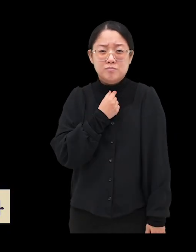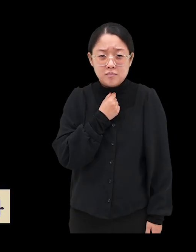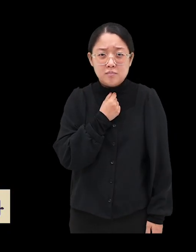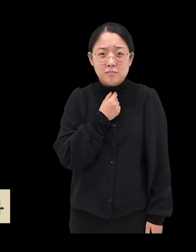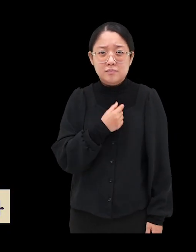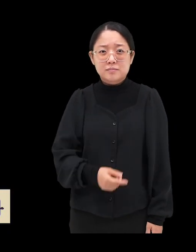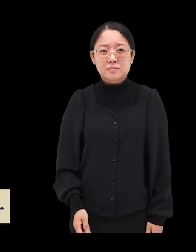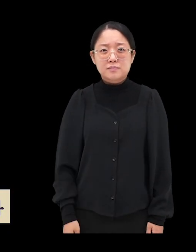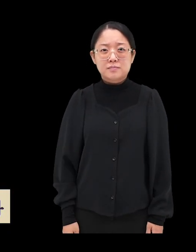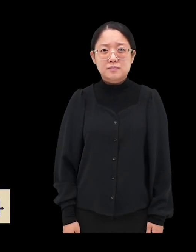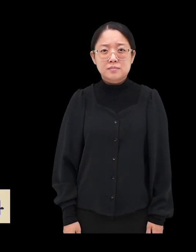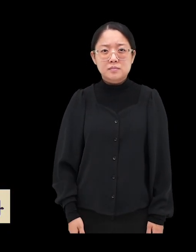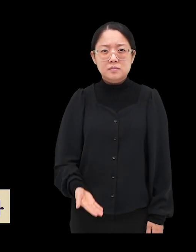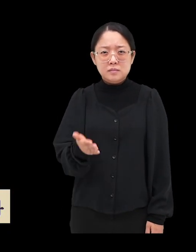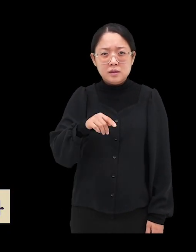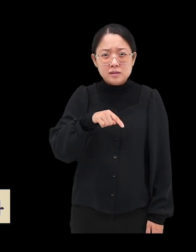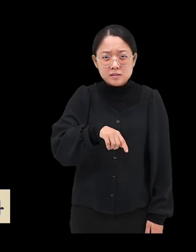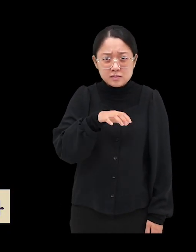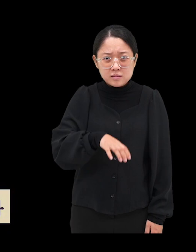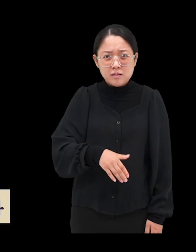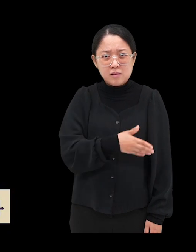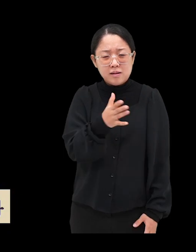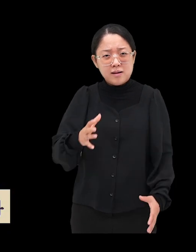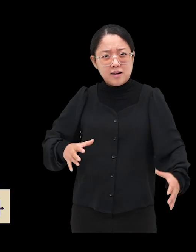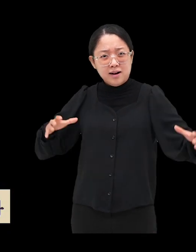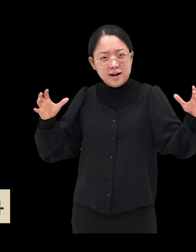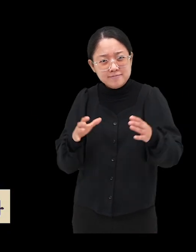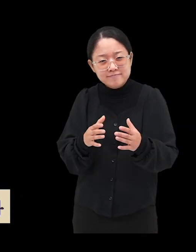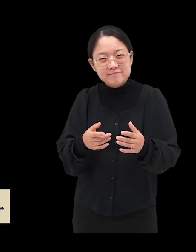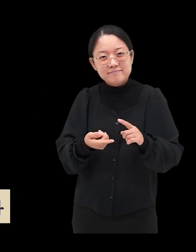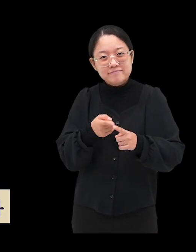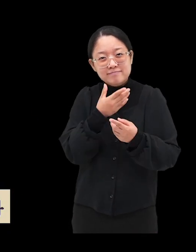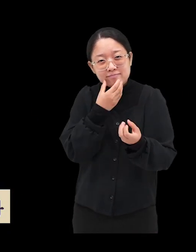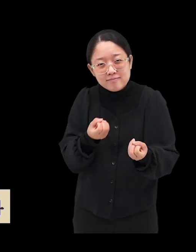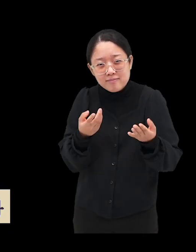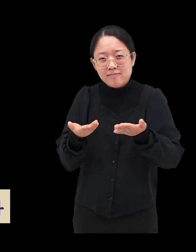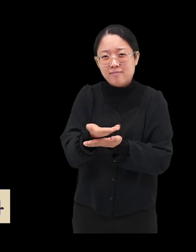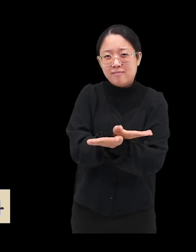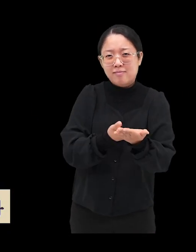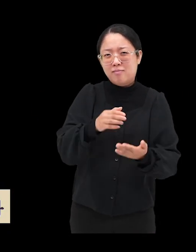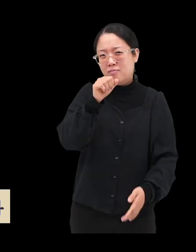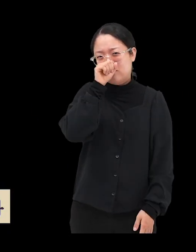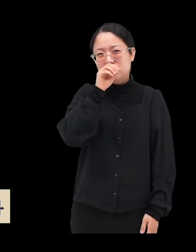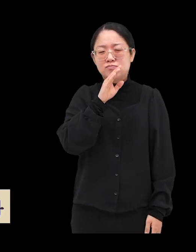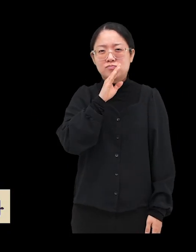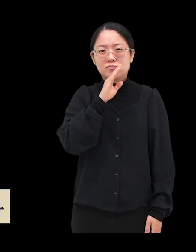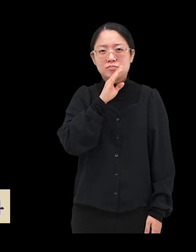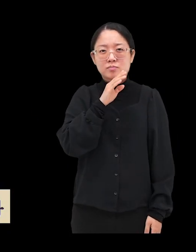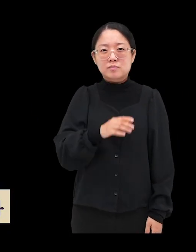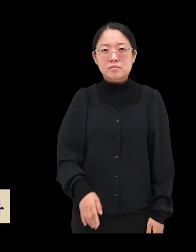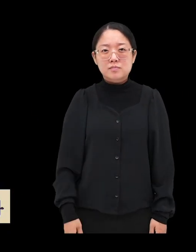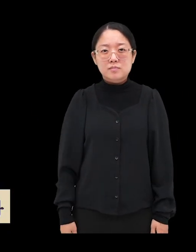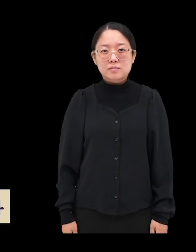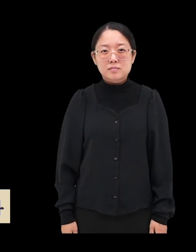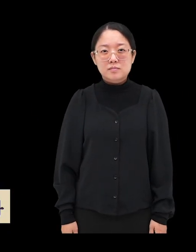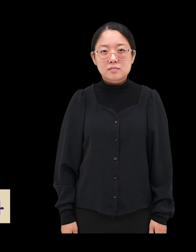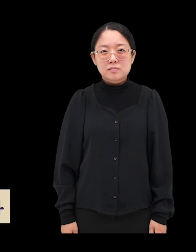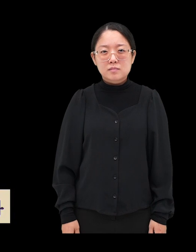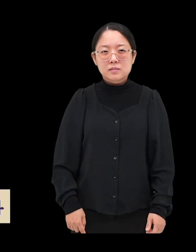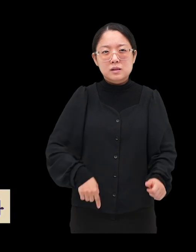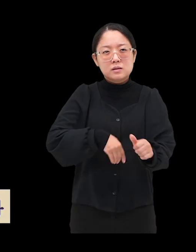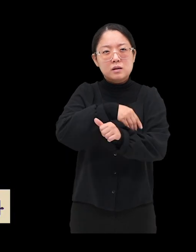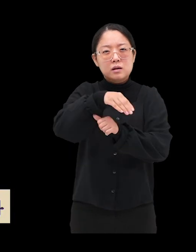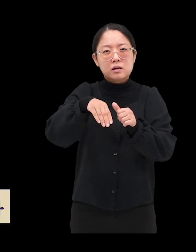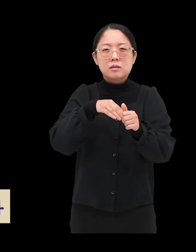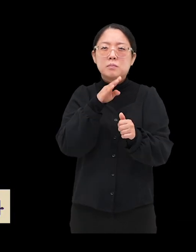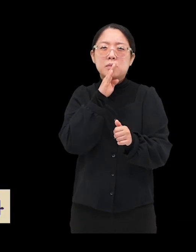싶습니다. 사실 이 자리가 여러분들 다 같이 모여서 축하를 했으면 좋겠을 자리인데 네,